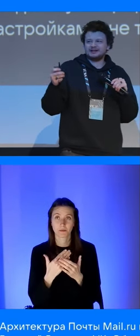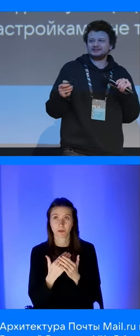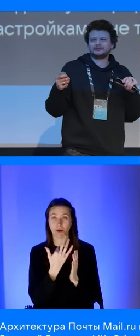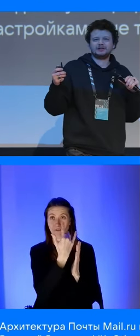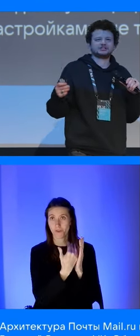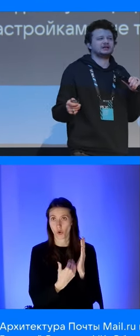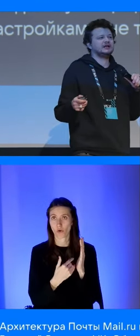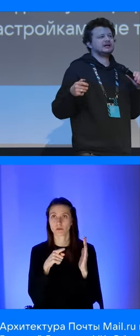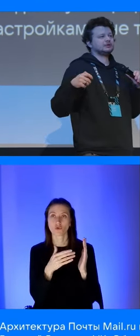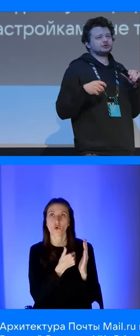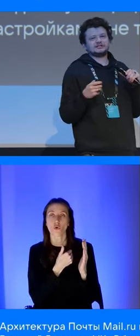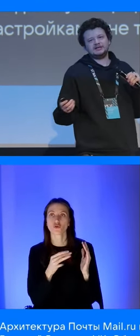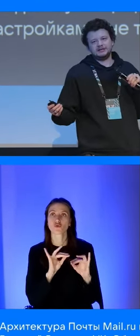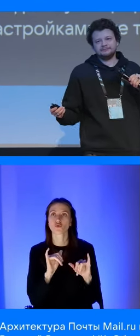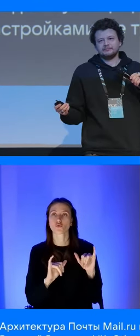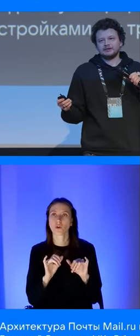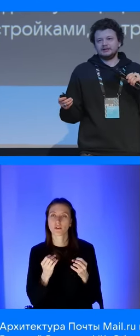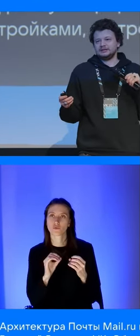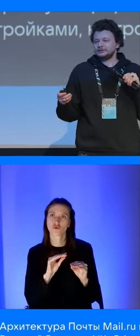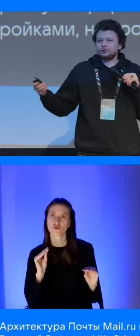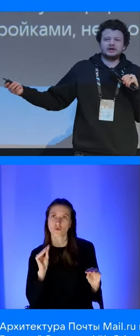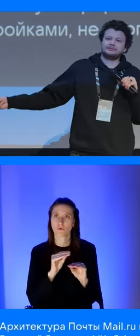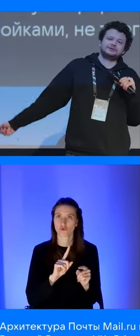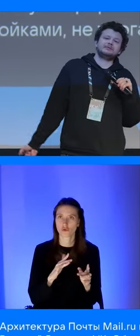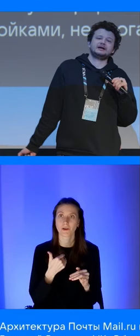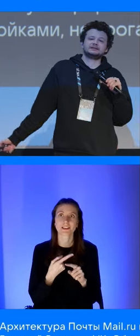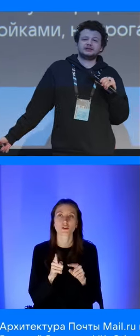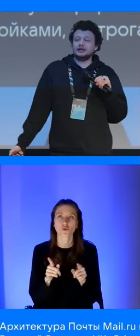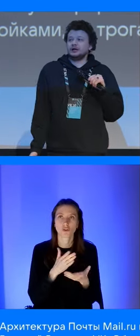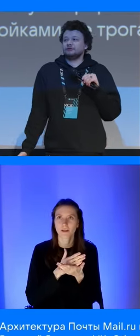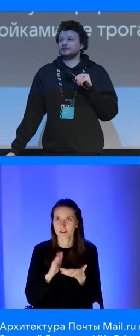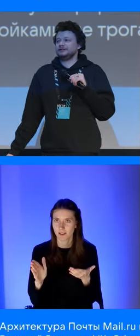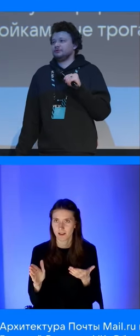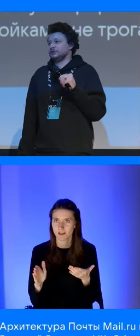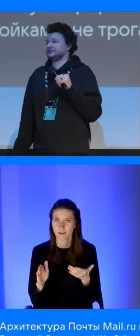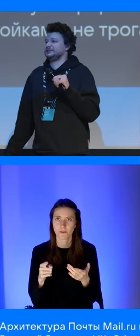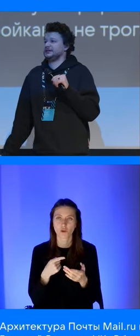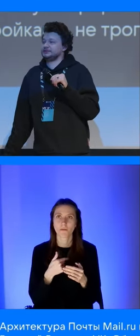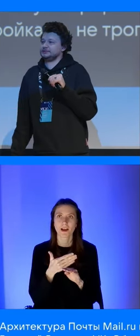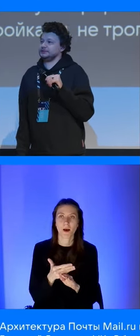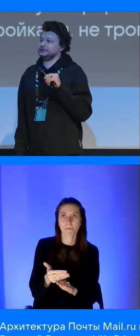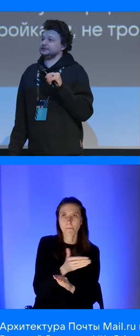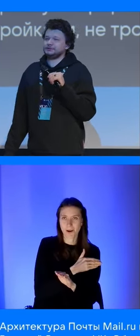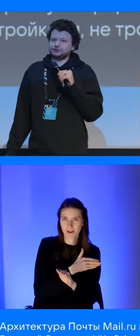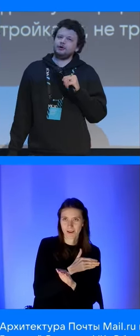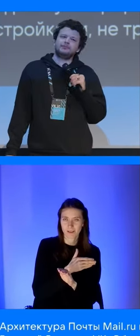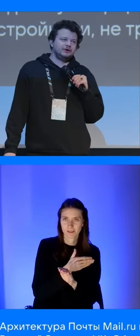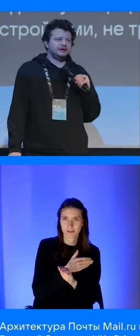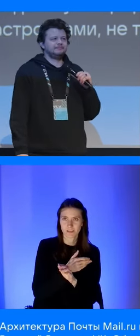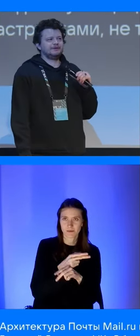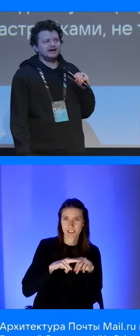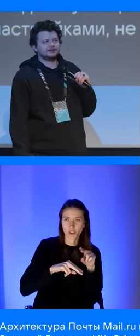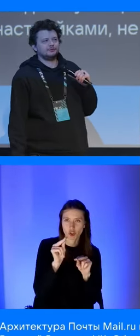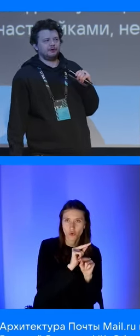плашек, показывать их плашек тоже отдельно, не трогая вообще бэкэнд. Вот для него у нас есть еще